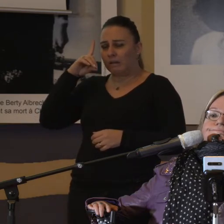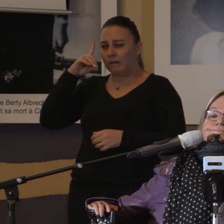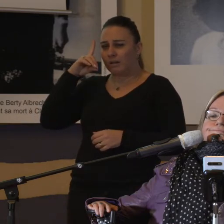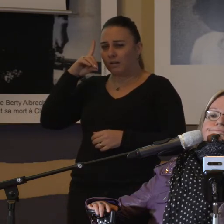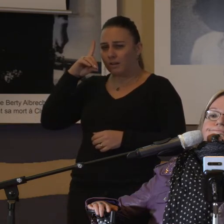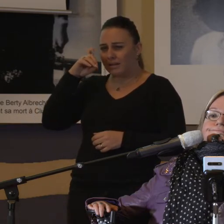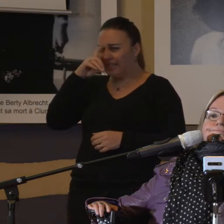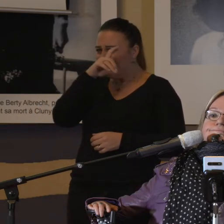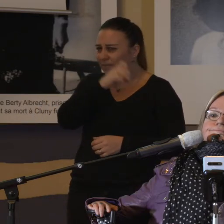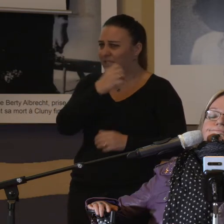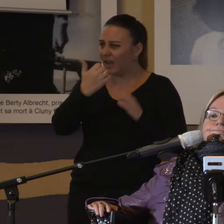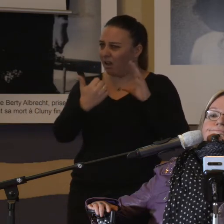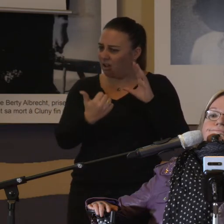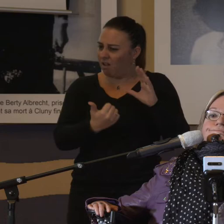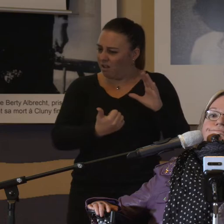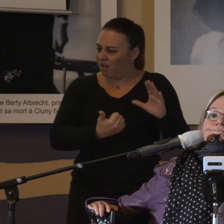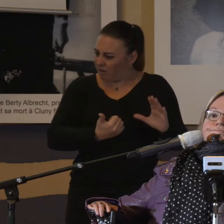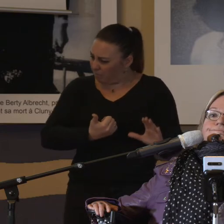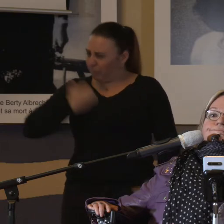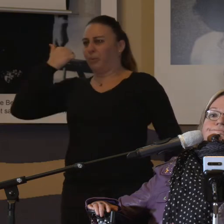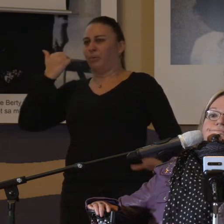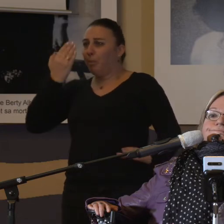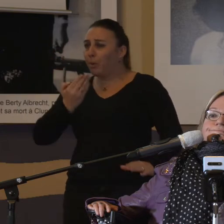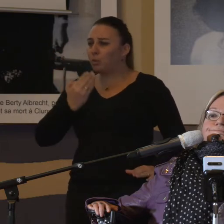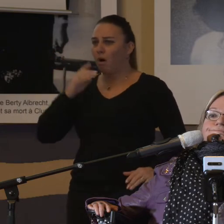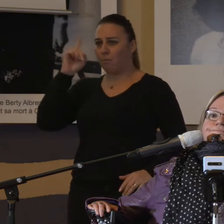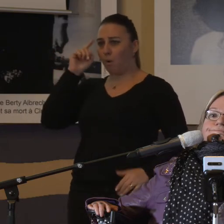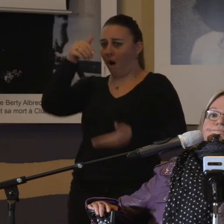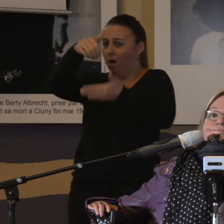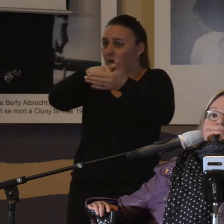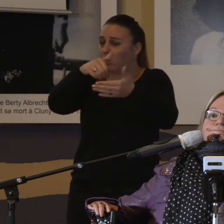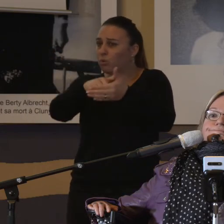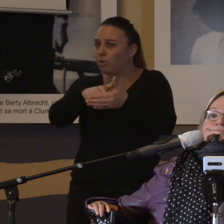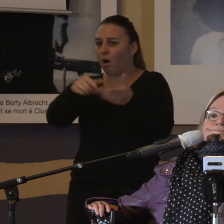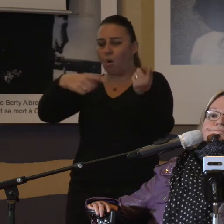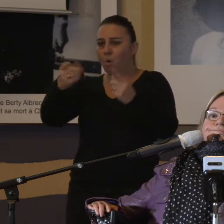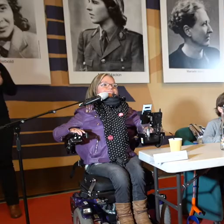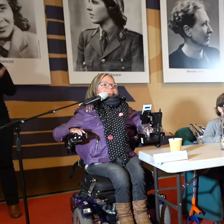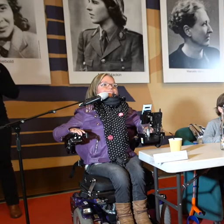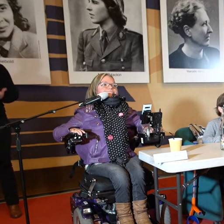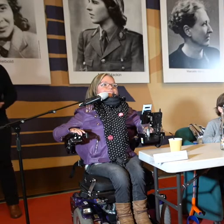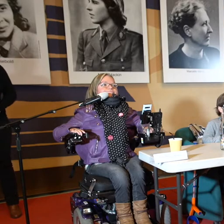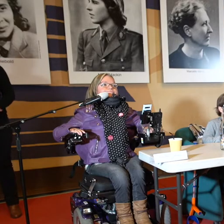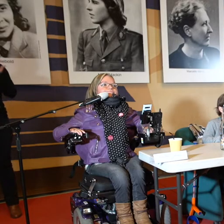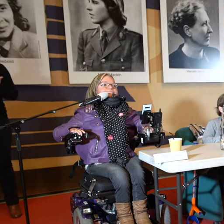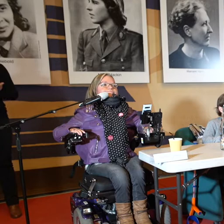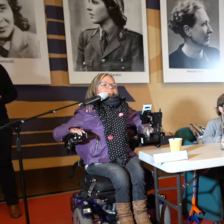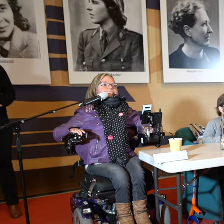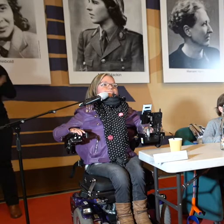à m'émanciper parce qu'il faisait tout à ma place et